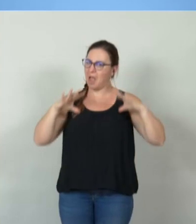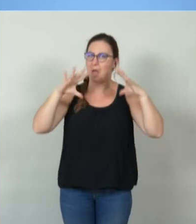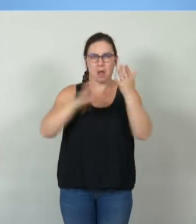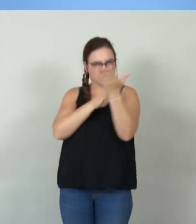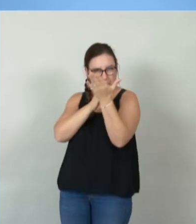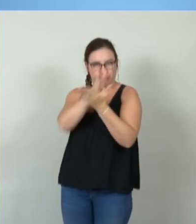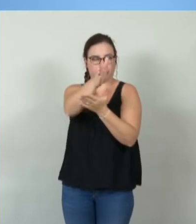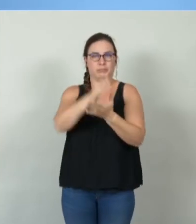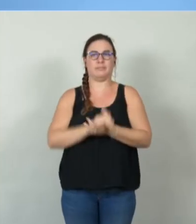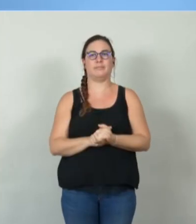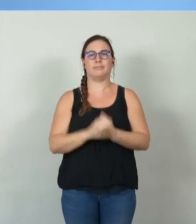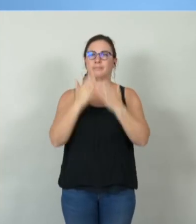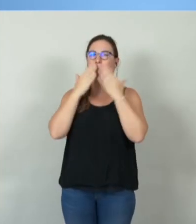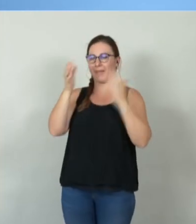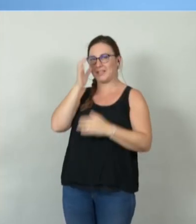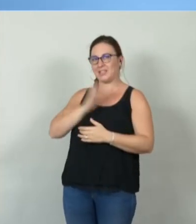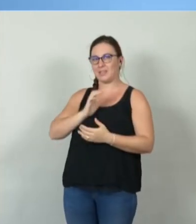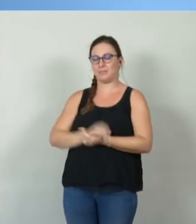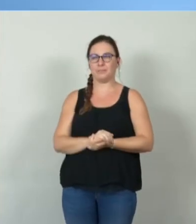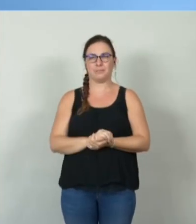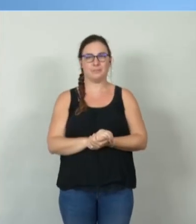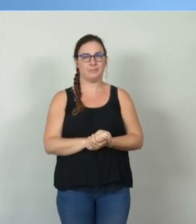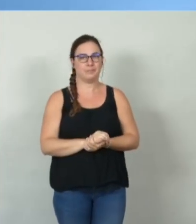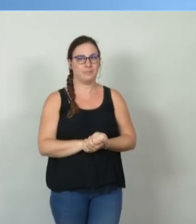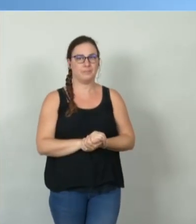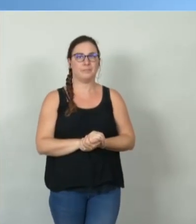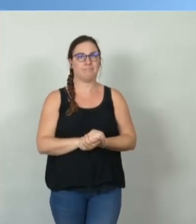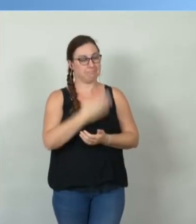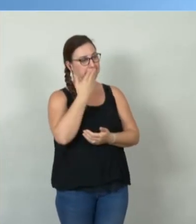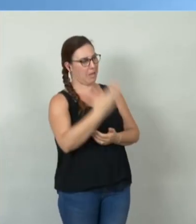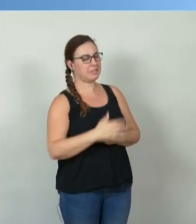attention merci beaucoup